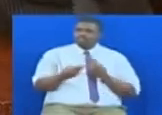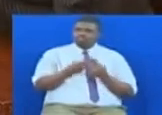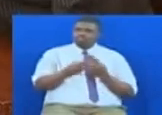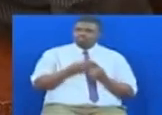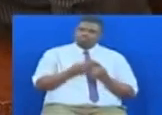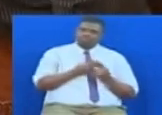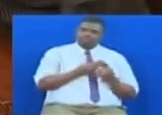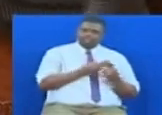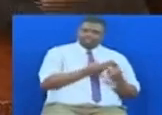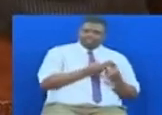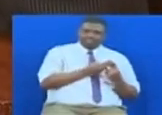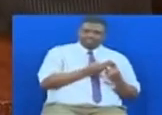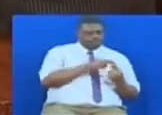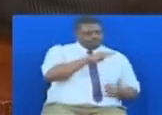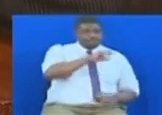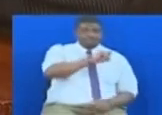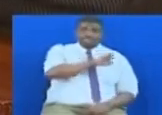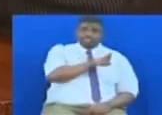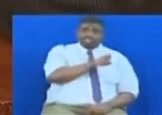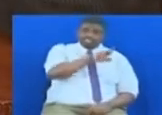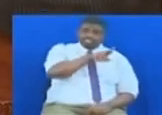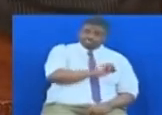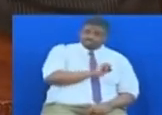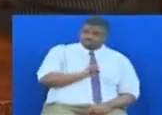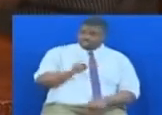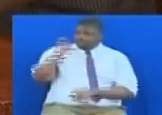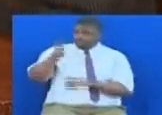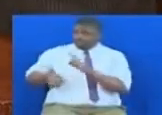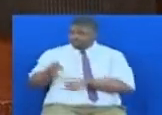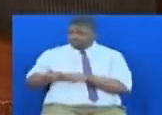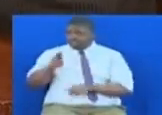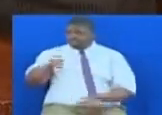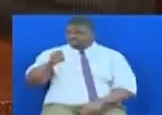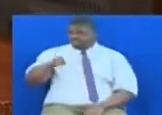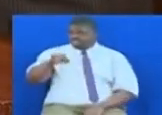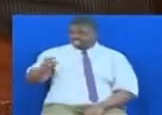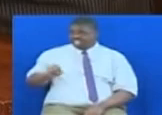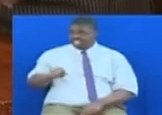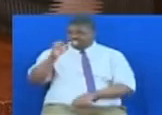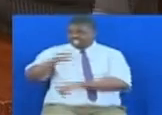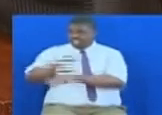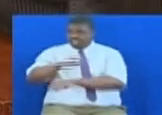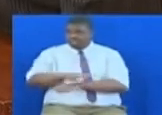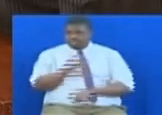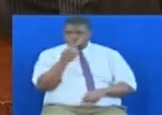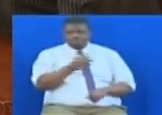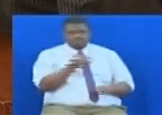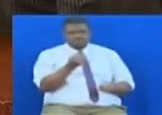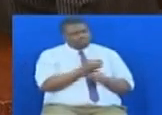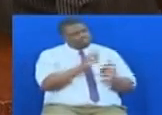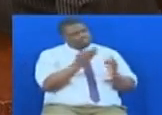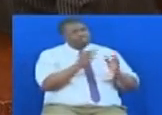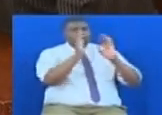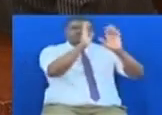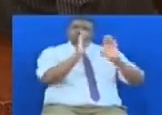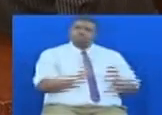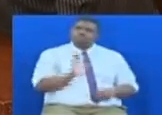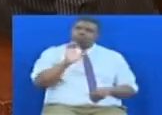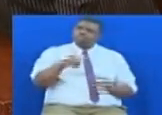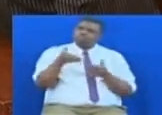Mnyika, kuna usalama jamani? Eti wasema Mboe kakanyagwa kwenye ngazi, amekanyagwa, wakamwambia tuone utafanyaje kampeni mwaka huu. Nyi mnaongea maneno ya kijinga